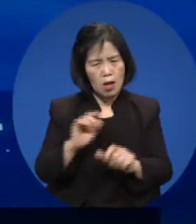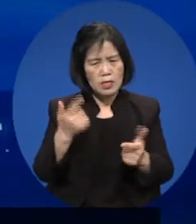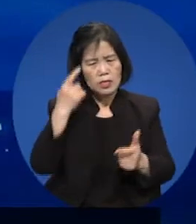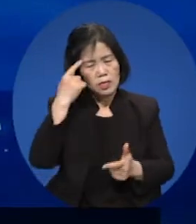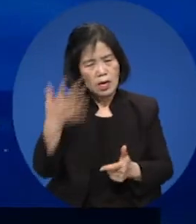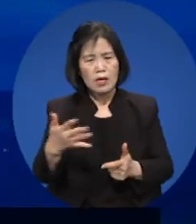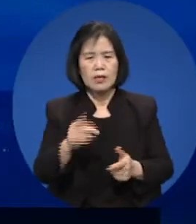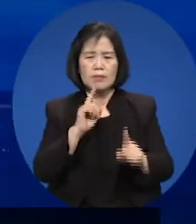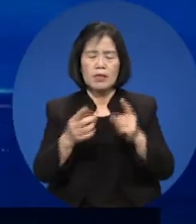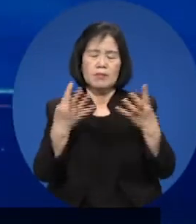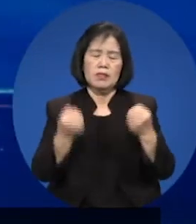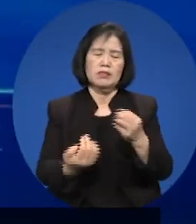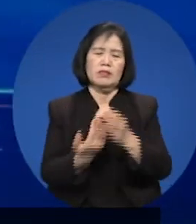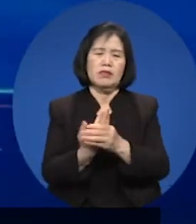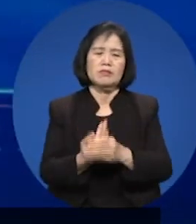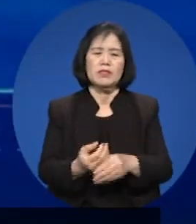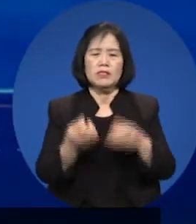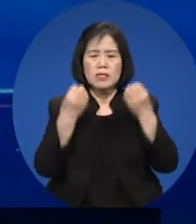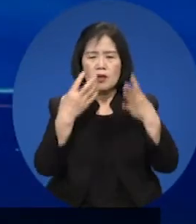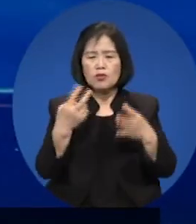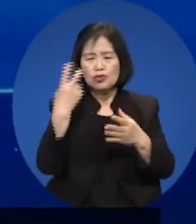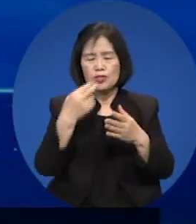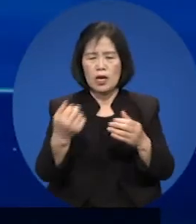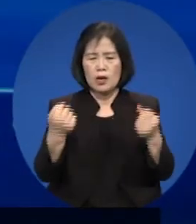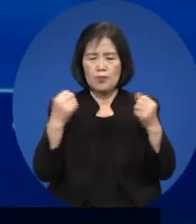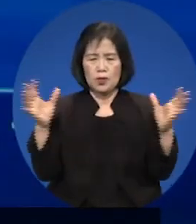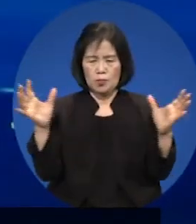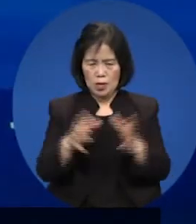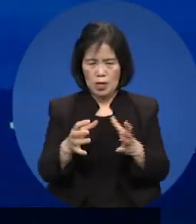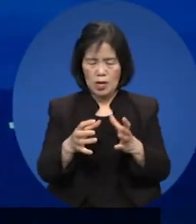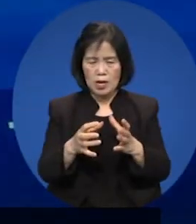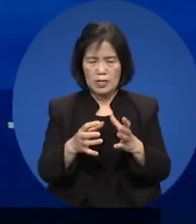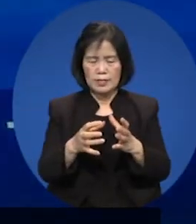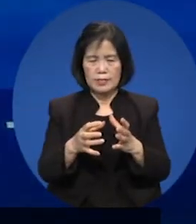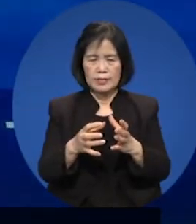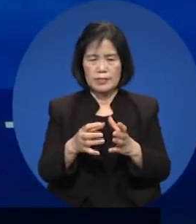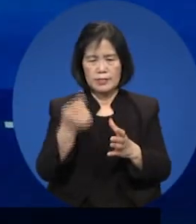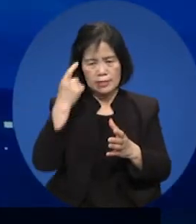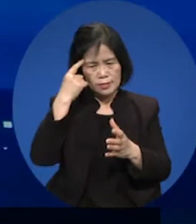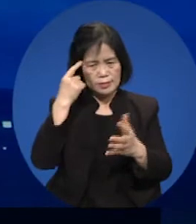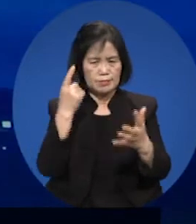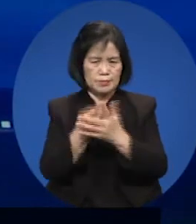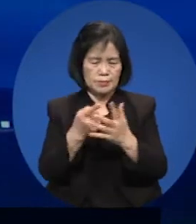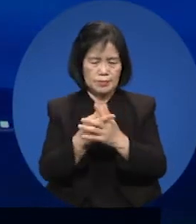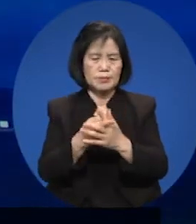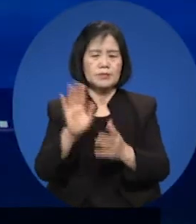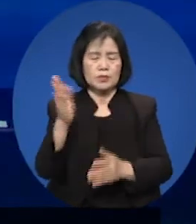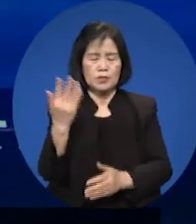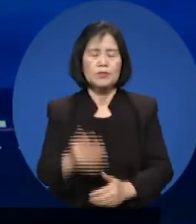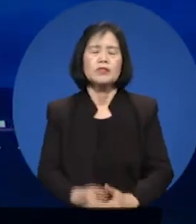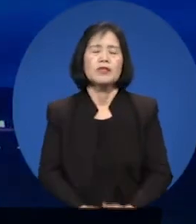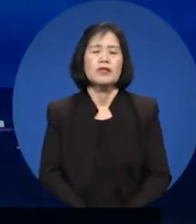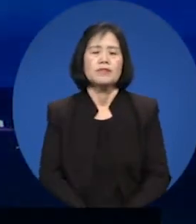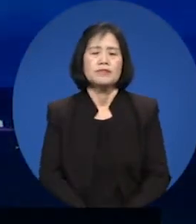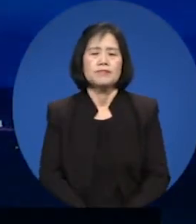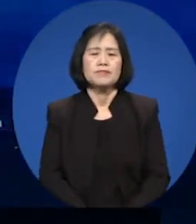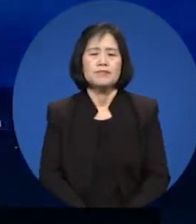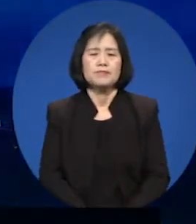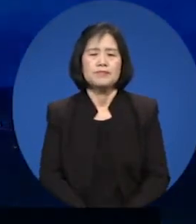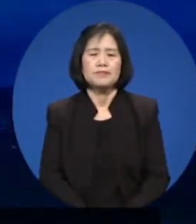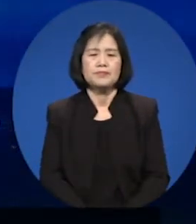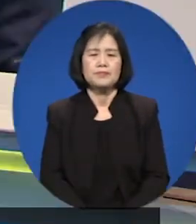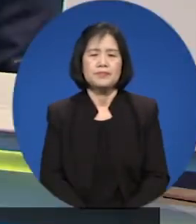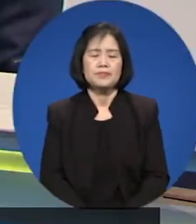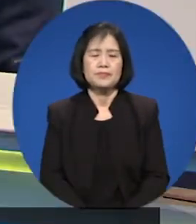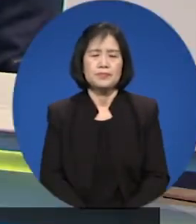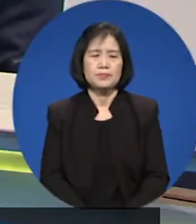많이 나와있는 새로운 투자 협력 방안을 적립하는 시금석이 될 수 있을 것이다 이런 의견을 지금 민주당에서는 개진하는 것 같습니다